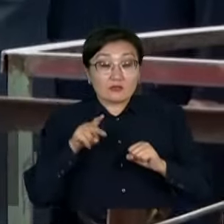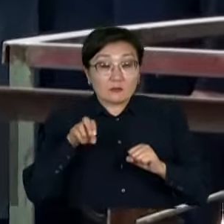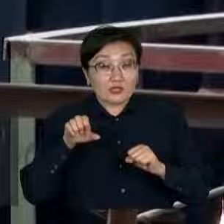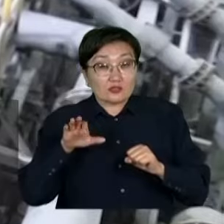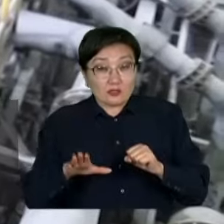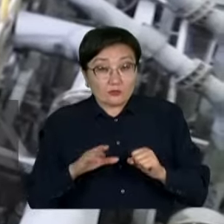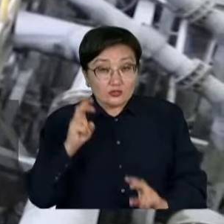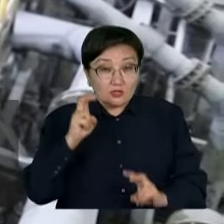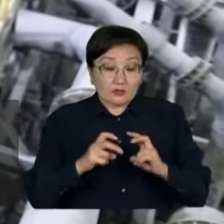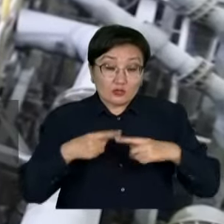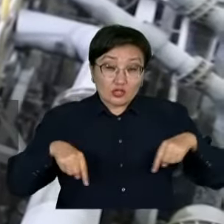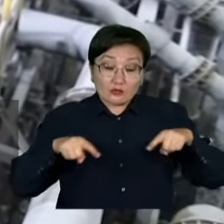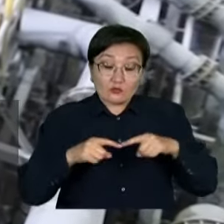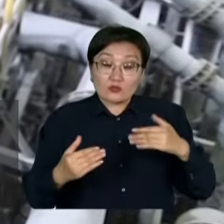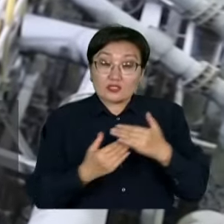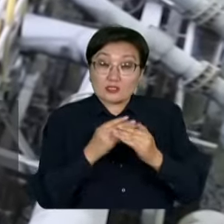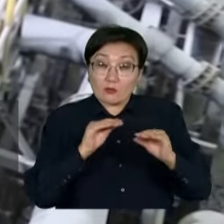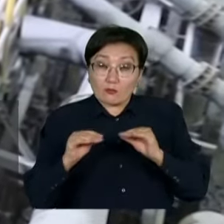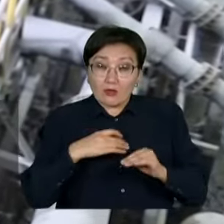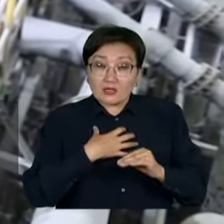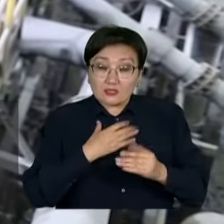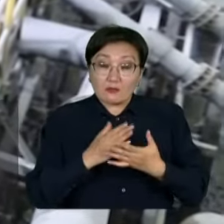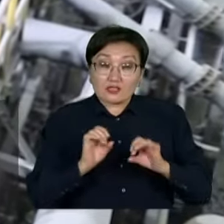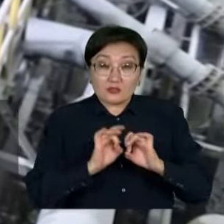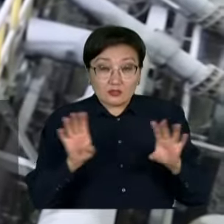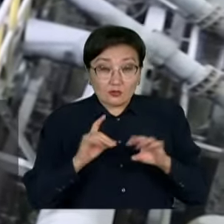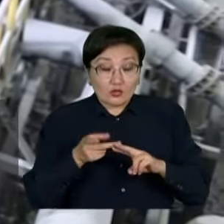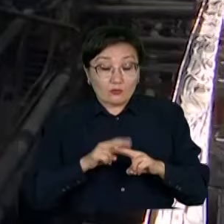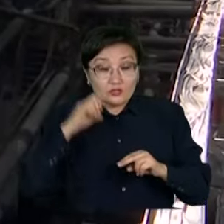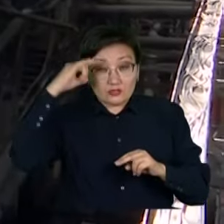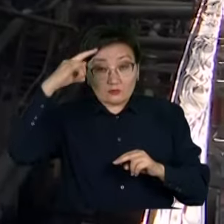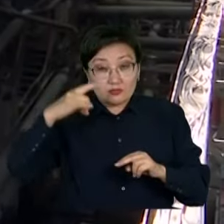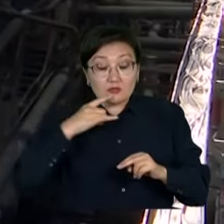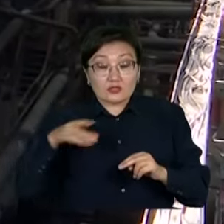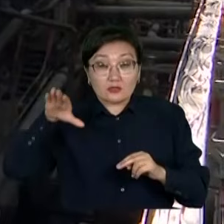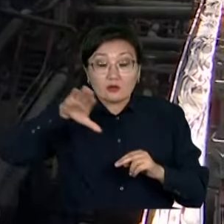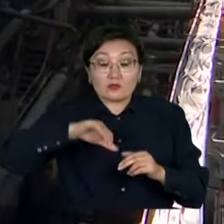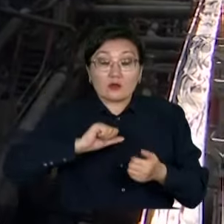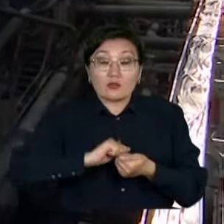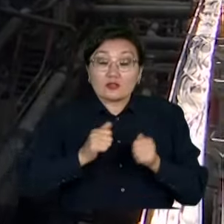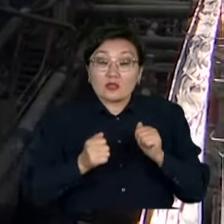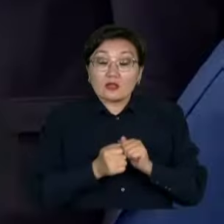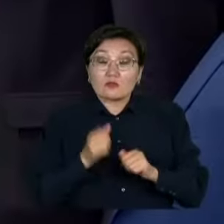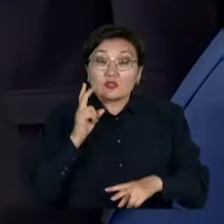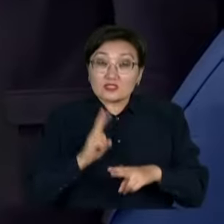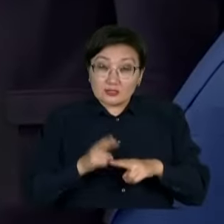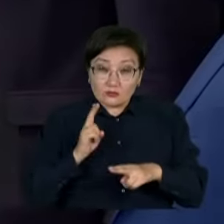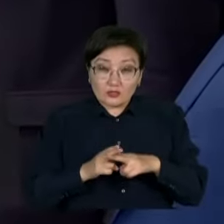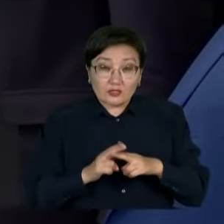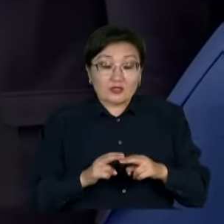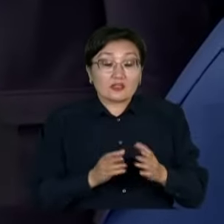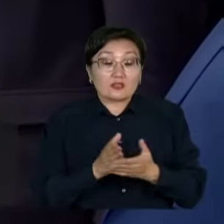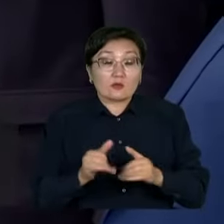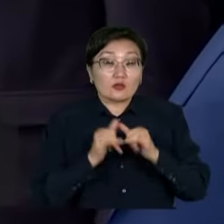Бектенов өндірістік нысандарды жаңғыртудың маңызын атап өтті. Өйткені бұл отандық тау-кен металлургия саласының дамуына елеулі серпін